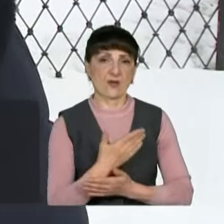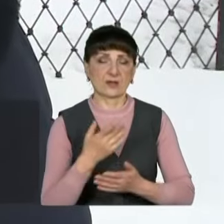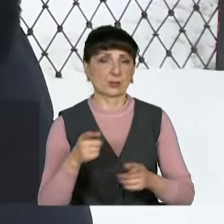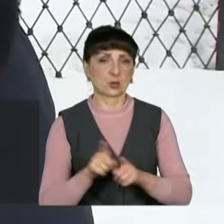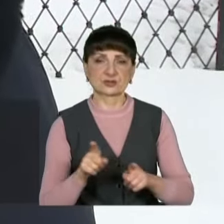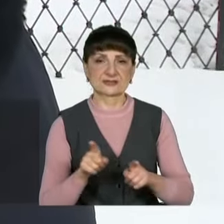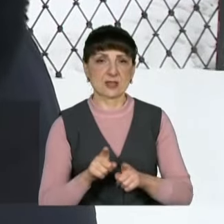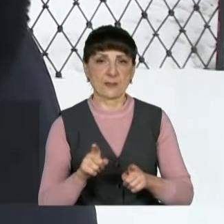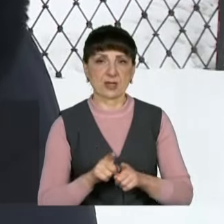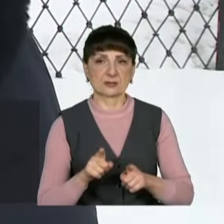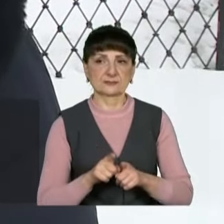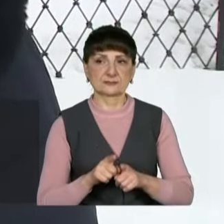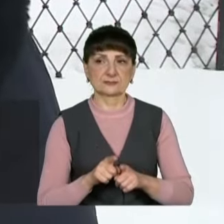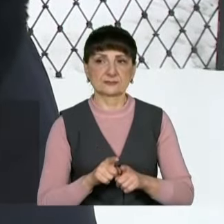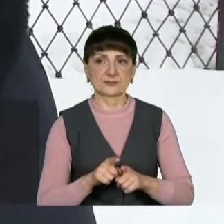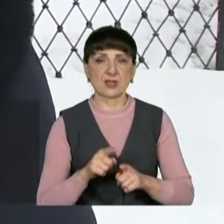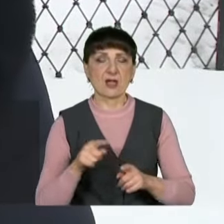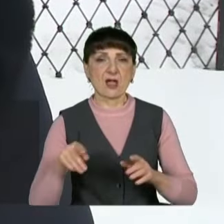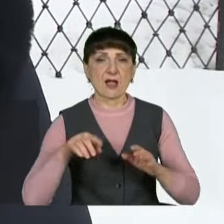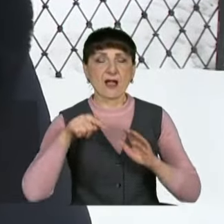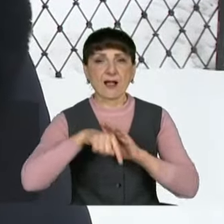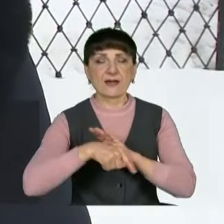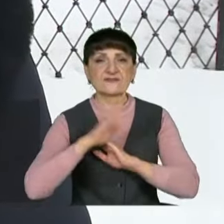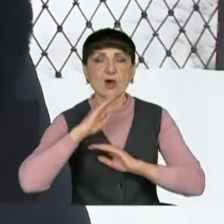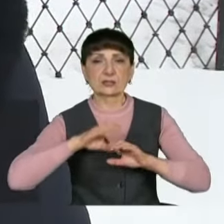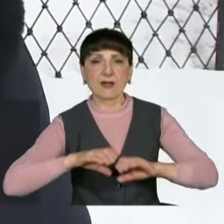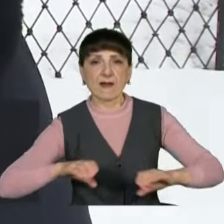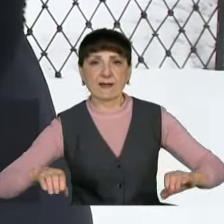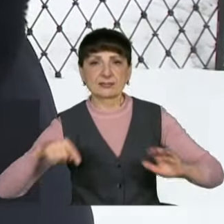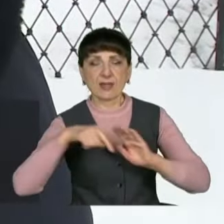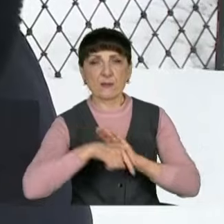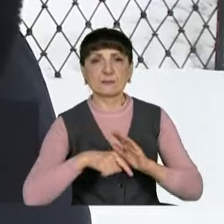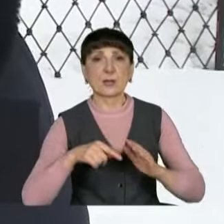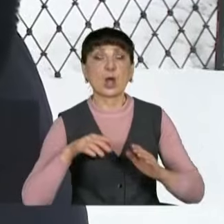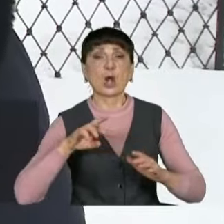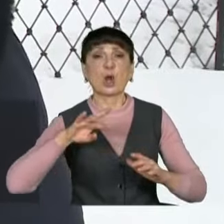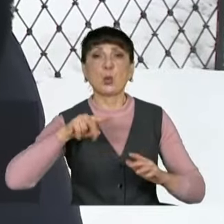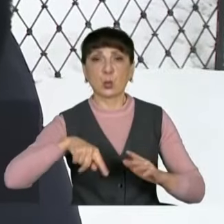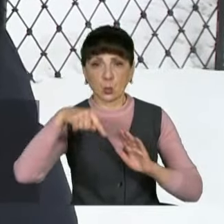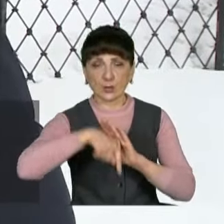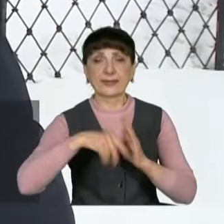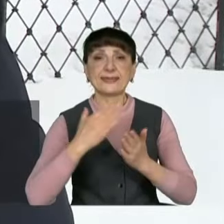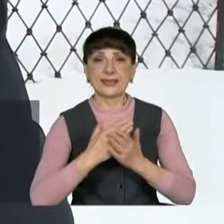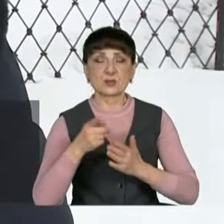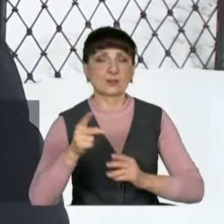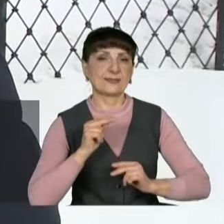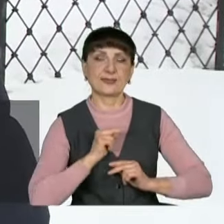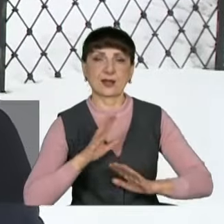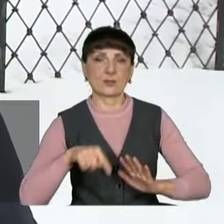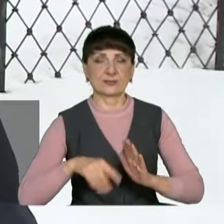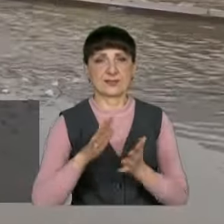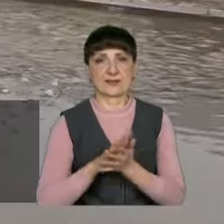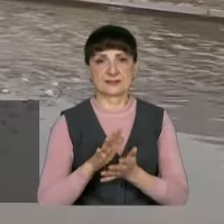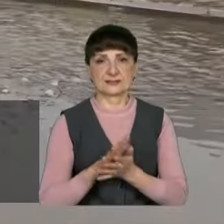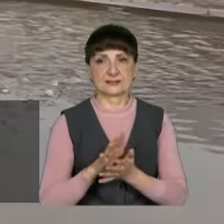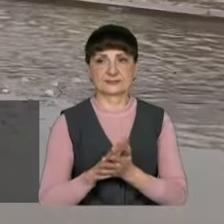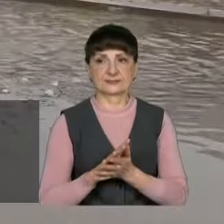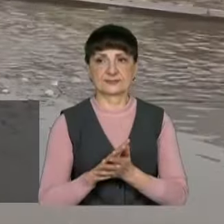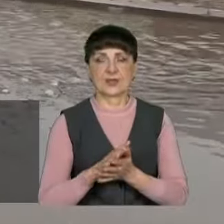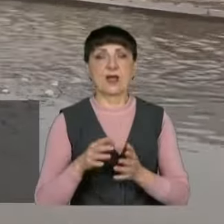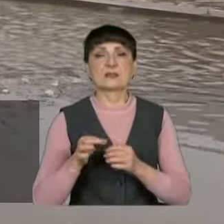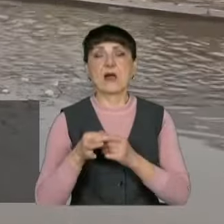самое. Ливневка не работает. Здесь ливневые люки есть, но ливневка забита, скорее всего. На